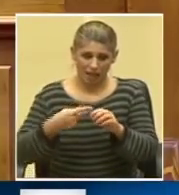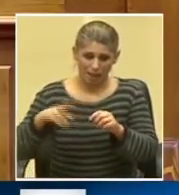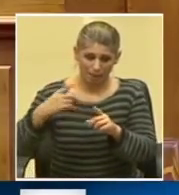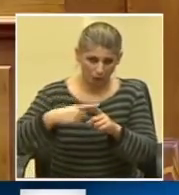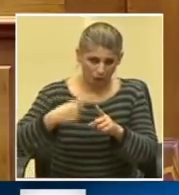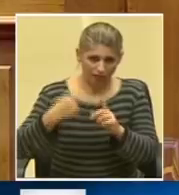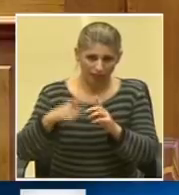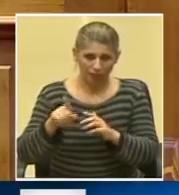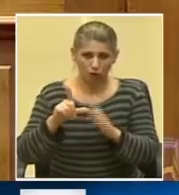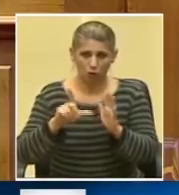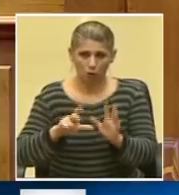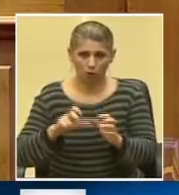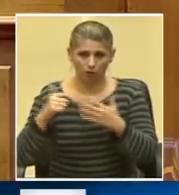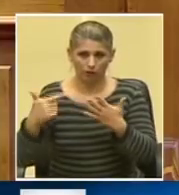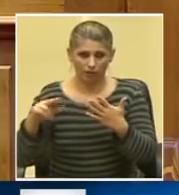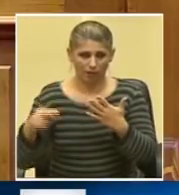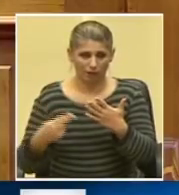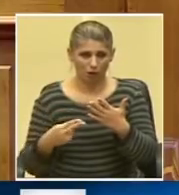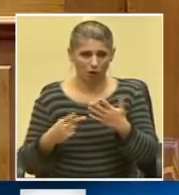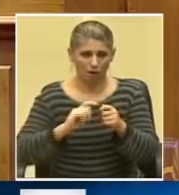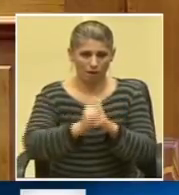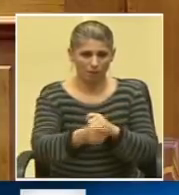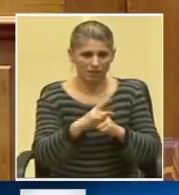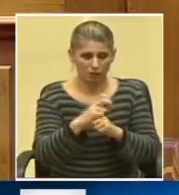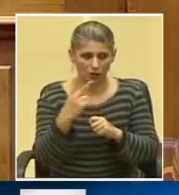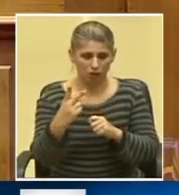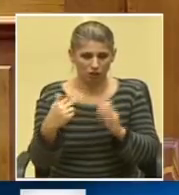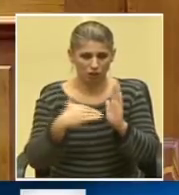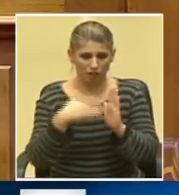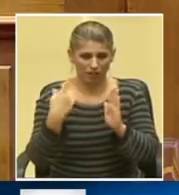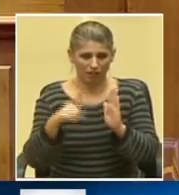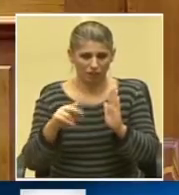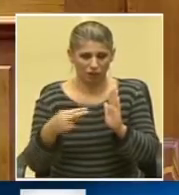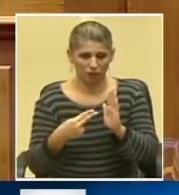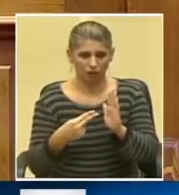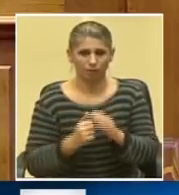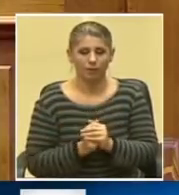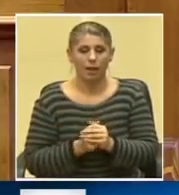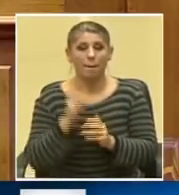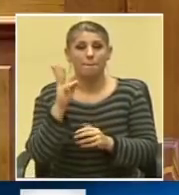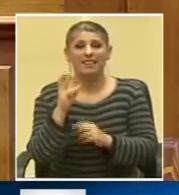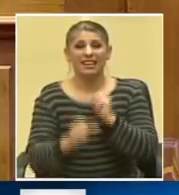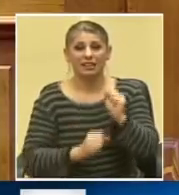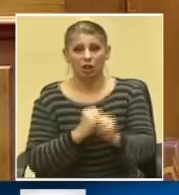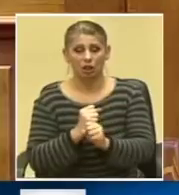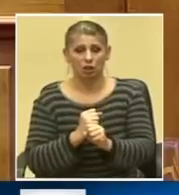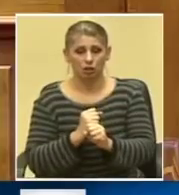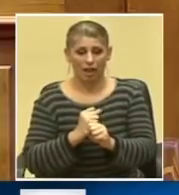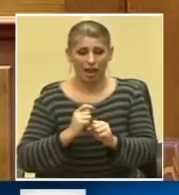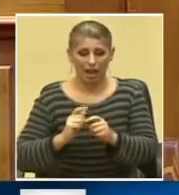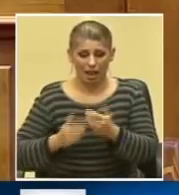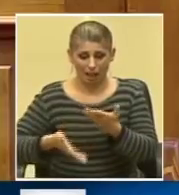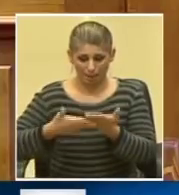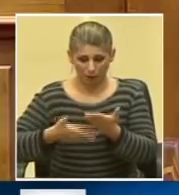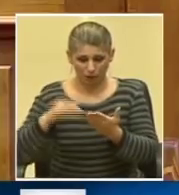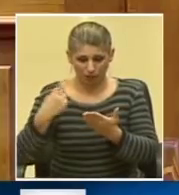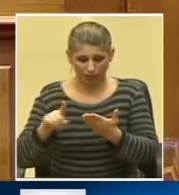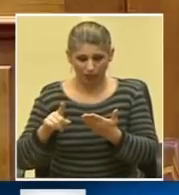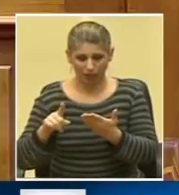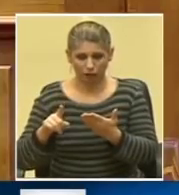ευρώ. Εφάπαξ 22.100 ευρώ με 30 έτη ασφάλισης. Επικουρική 118